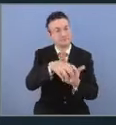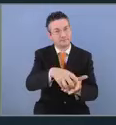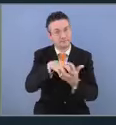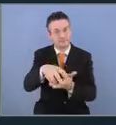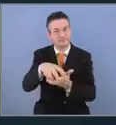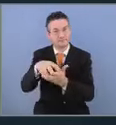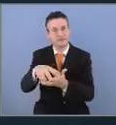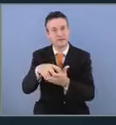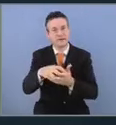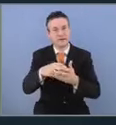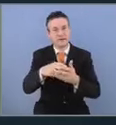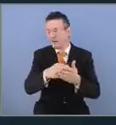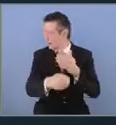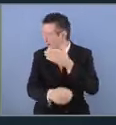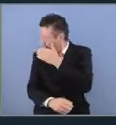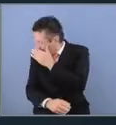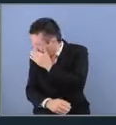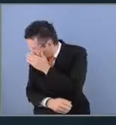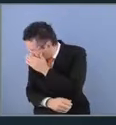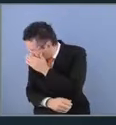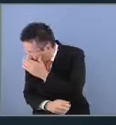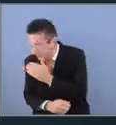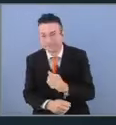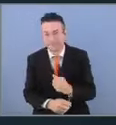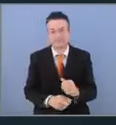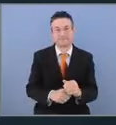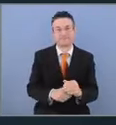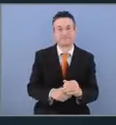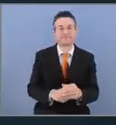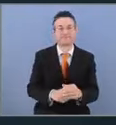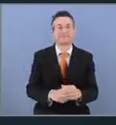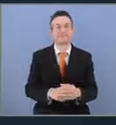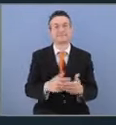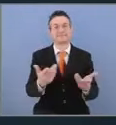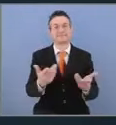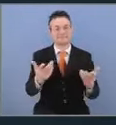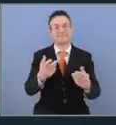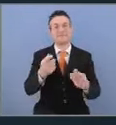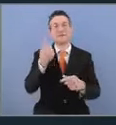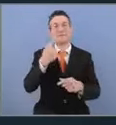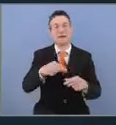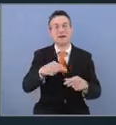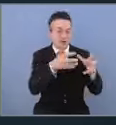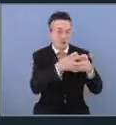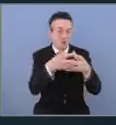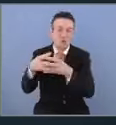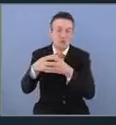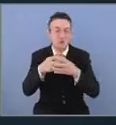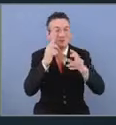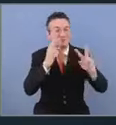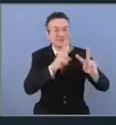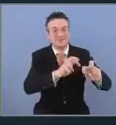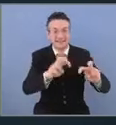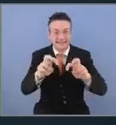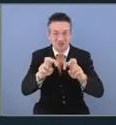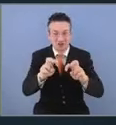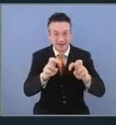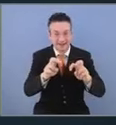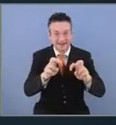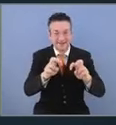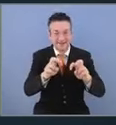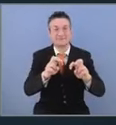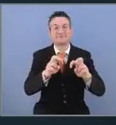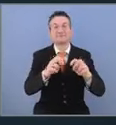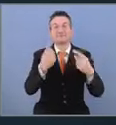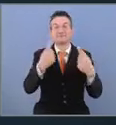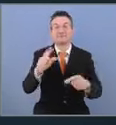anche sui dottorati di ricerca, sui gruppi di ricerca. Proprio in questi giorni annuncio